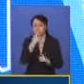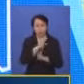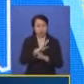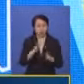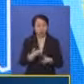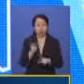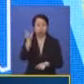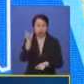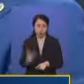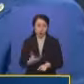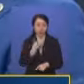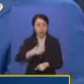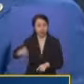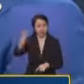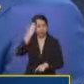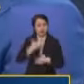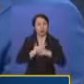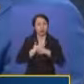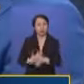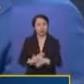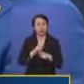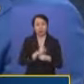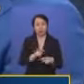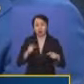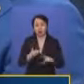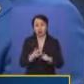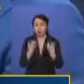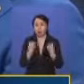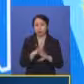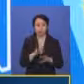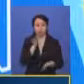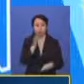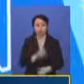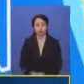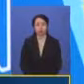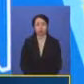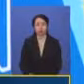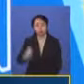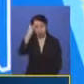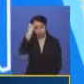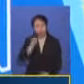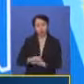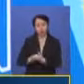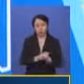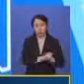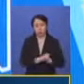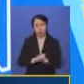именно эти люди своими талантами поддерживали североказахстанцев в этот непростой период. Благодаря единству,